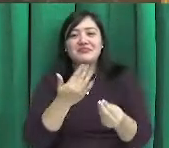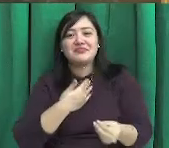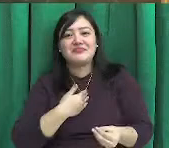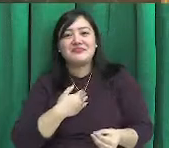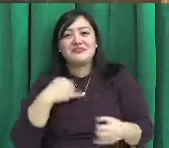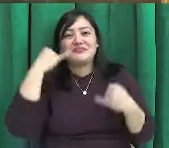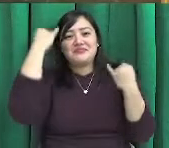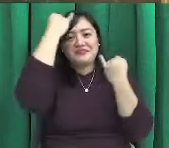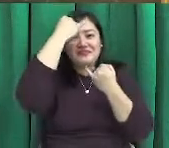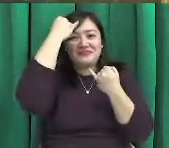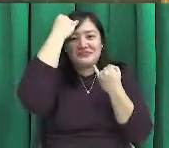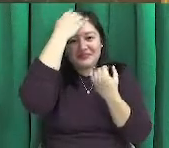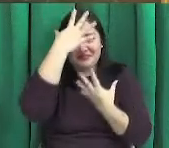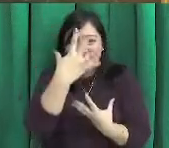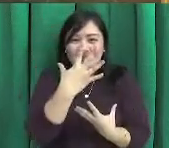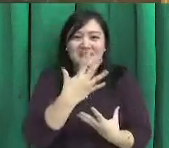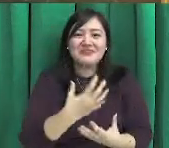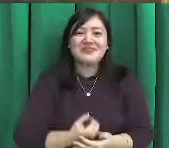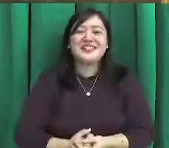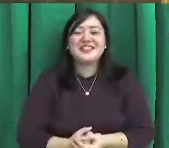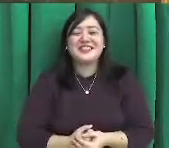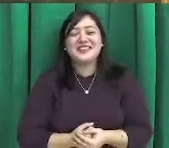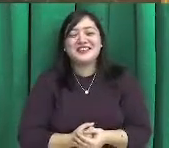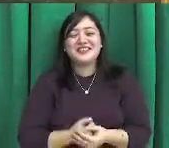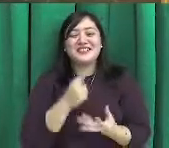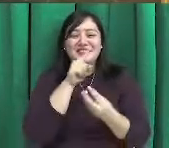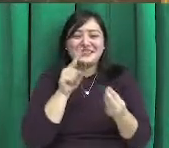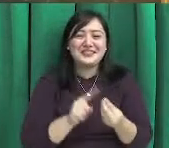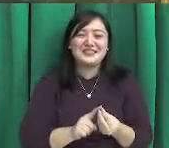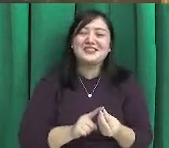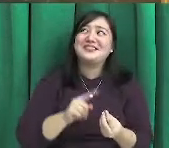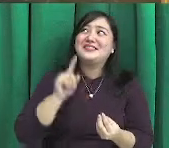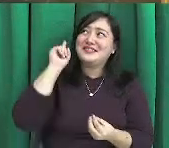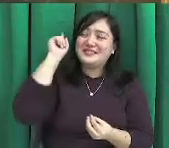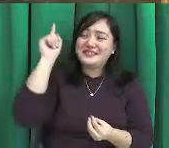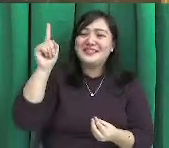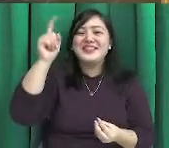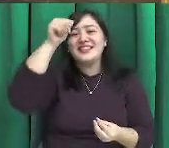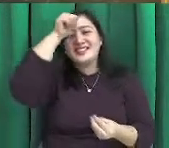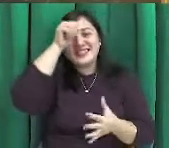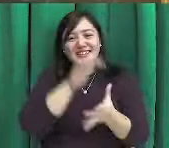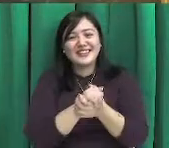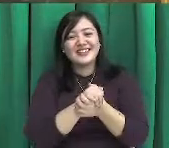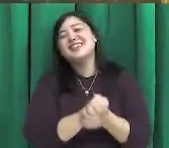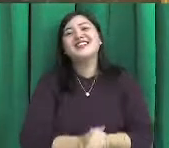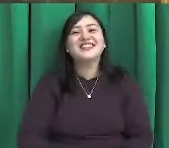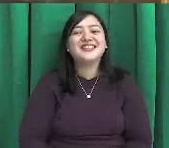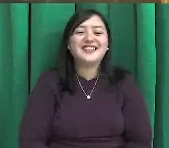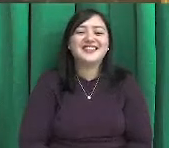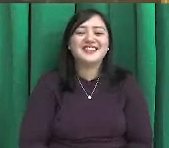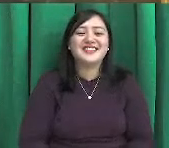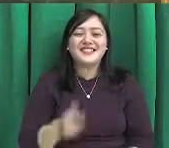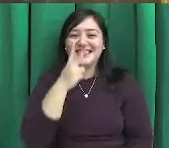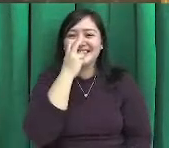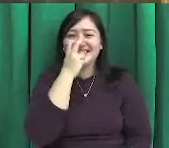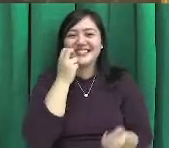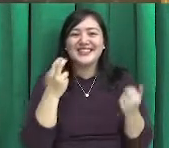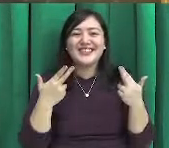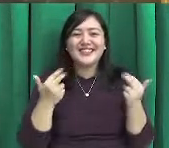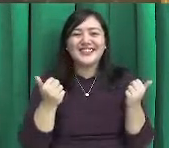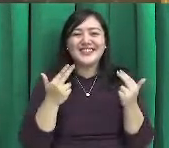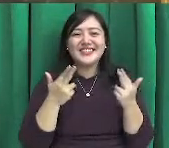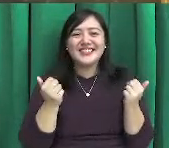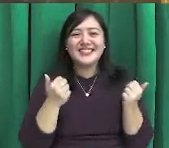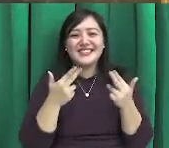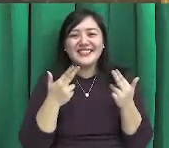ko yung pinagagawa mo. Yeah. Huwag naman, Pastor. Mahal yun. Magiging ko natin yun, sir. Susunugin ko